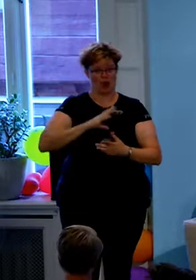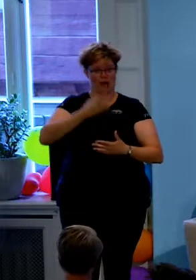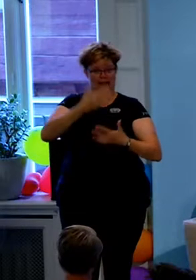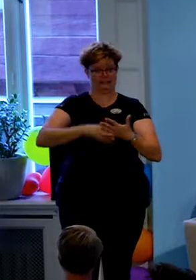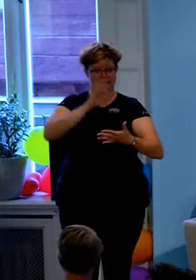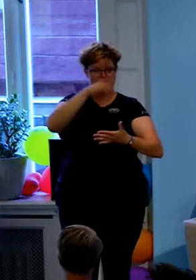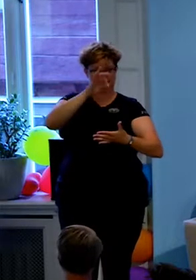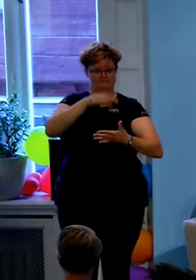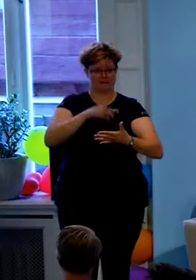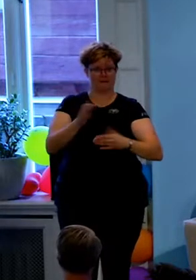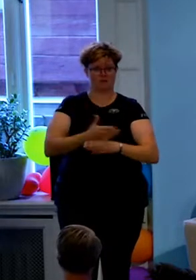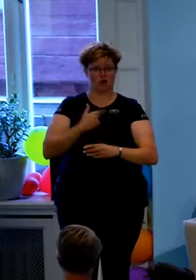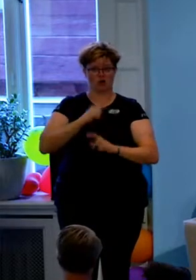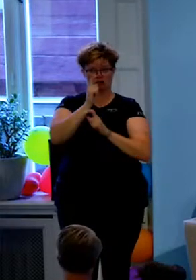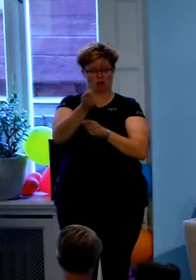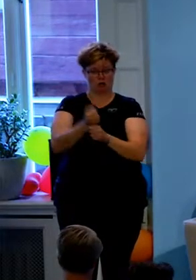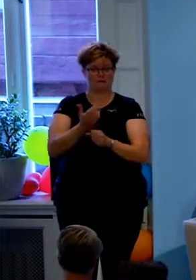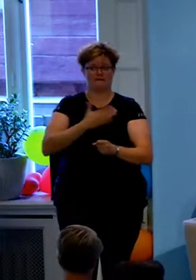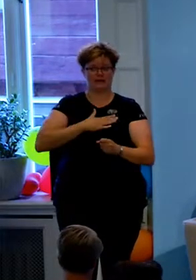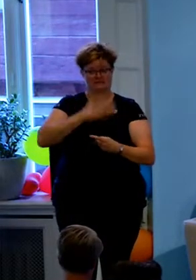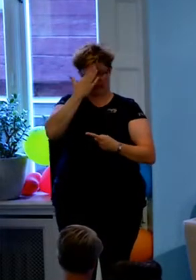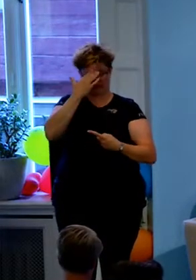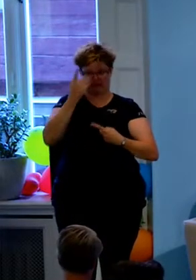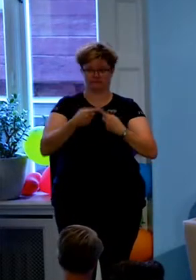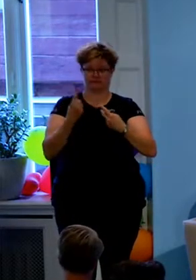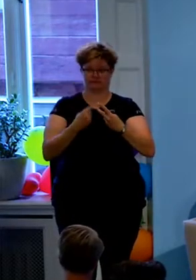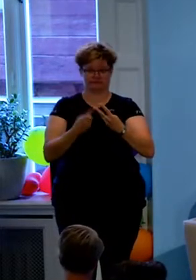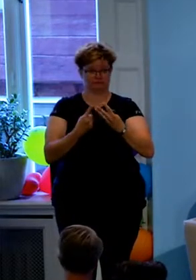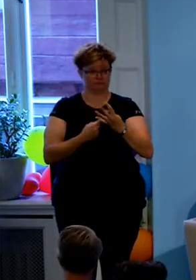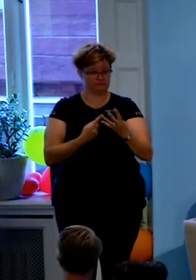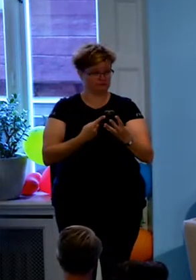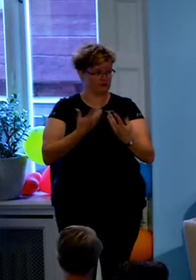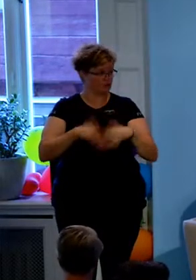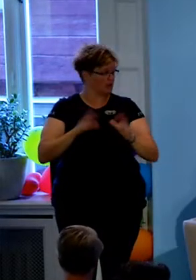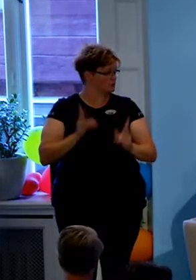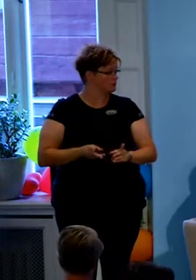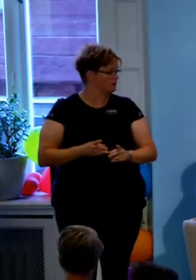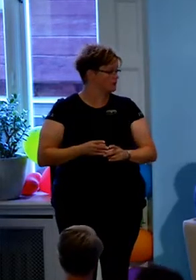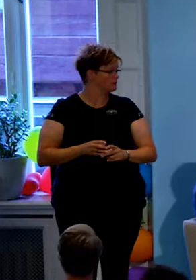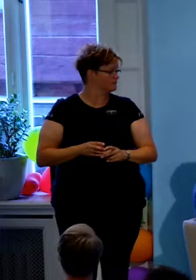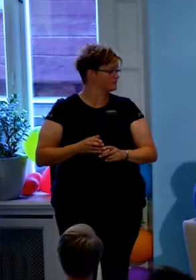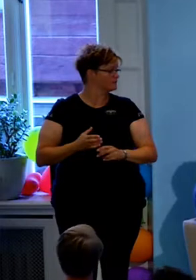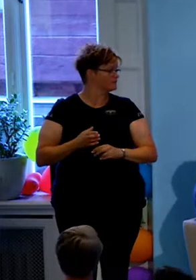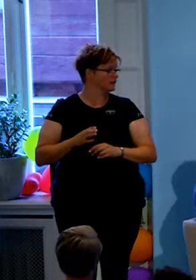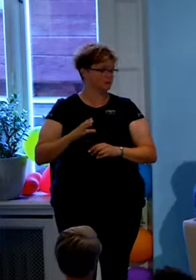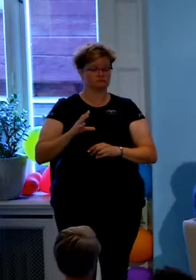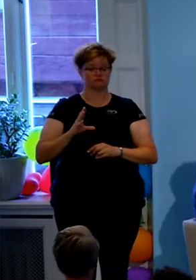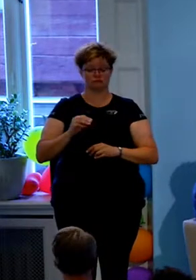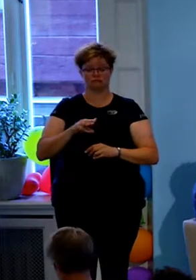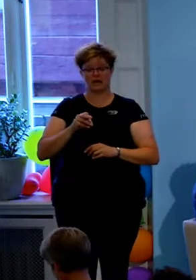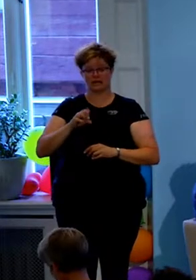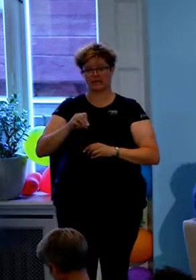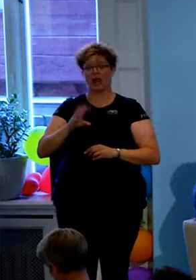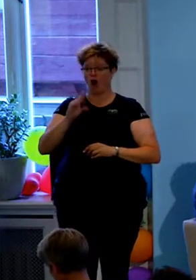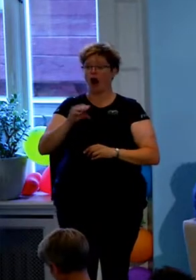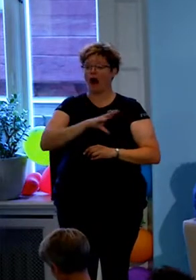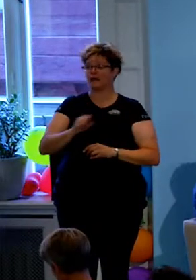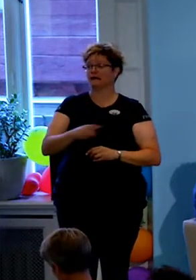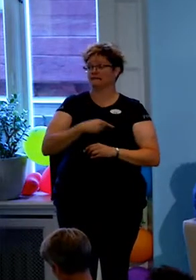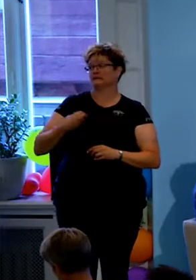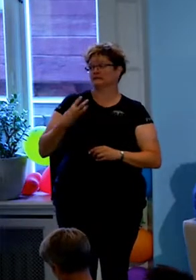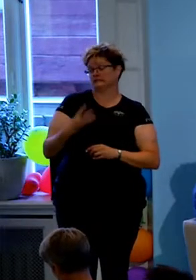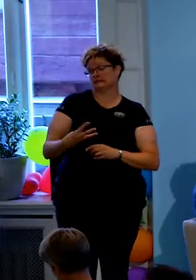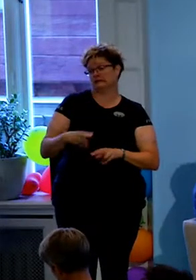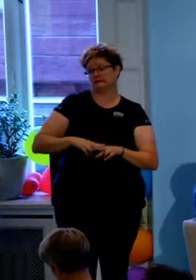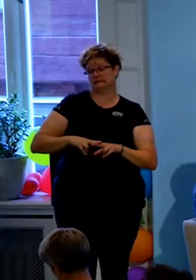av. Innan jag vill söka det jobbet så vill jag ha koll på check, check, check, check, check. Funkar det så? Ja, men den trenden ser vi nog, tror jag, alla tre bolag. Jag tror vi jobbar på